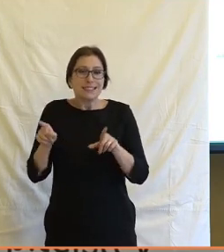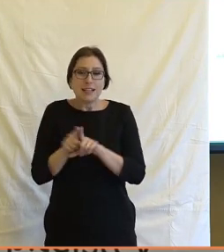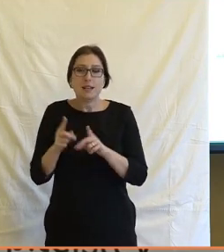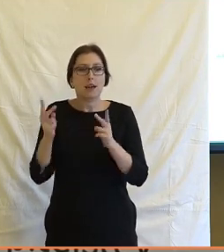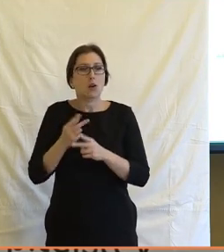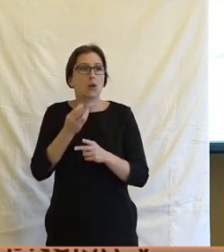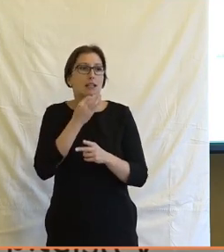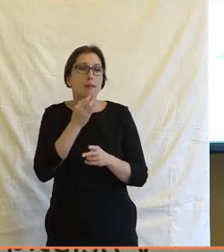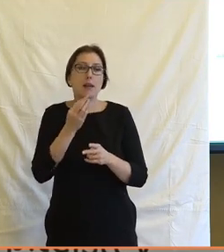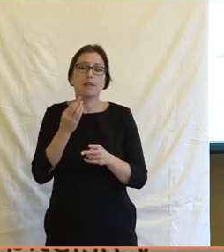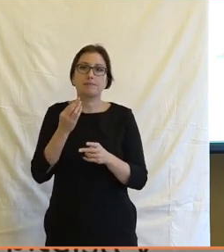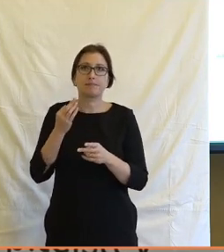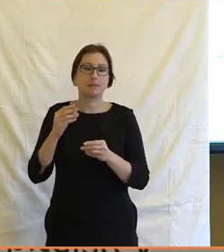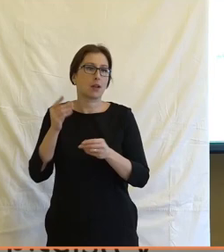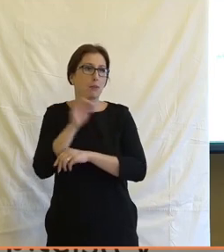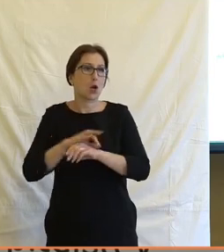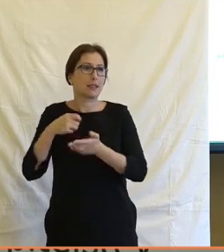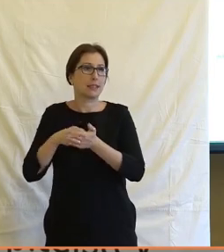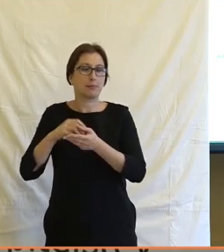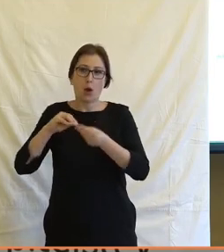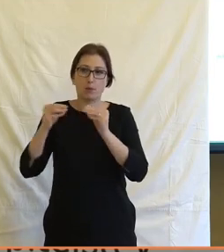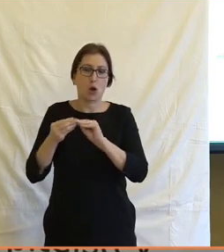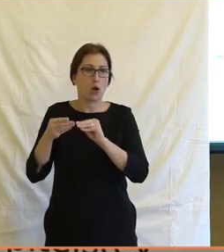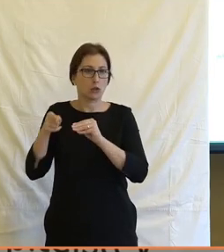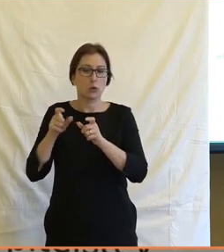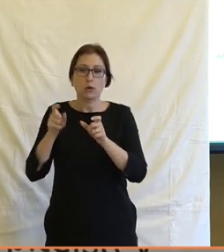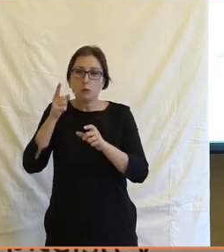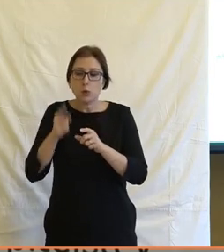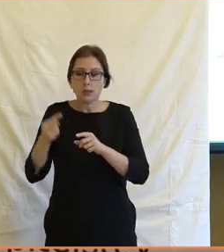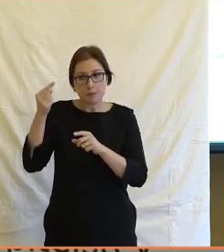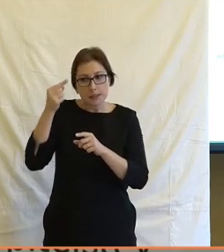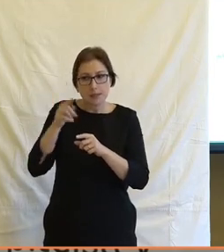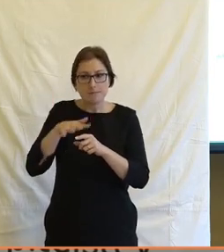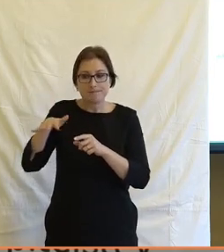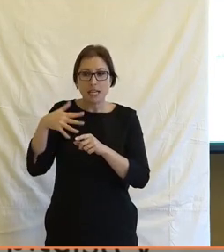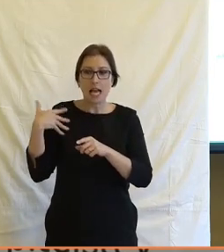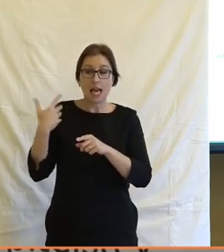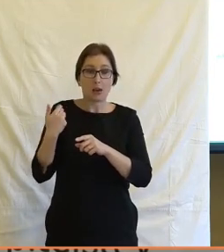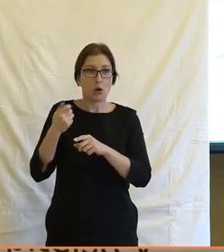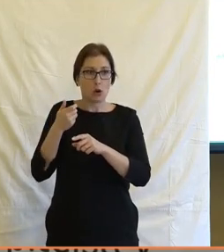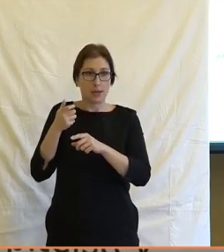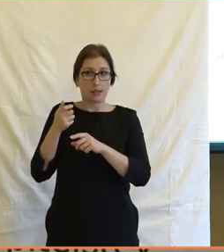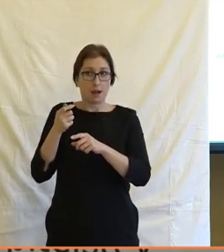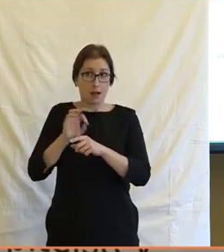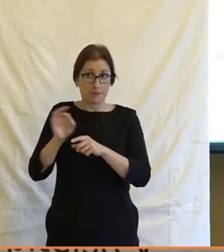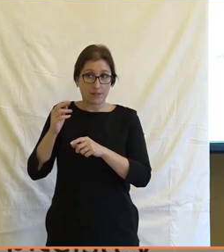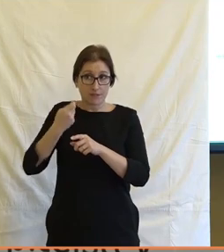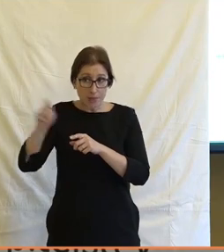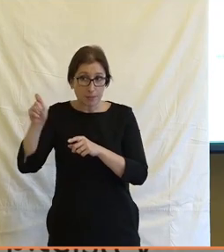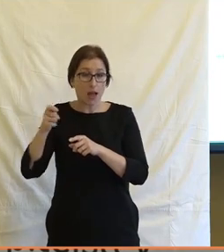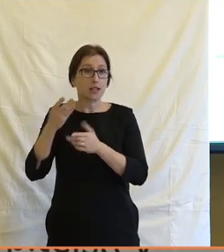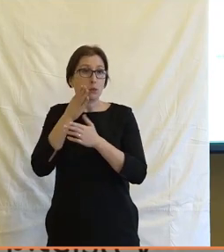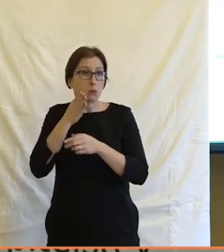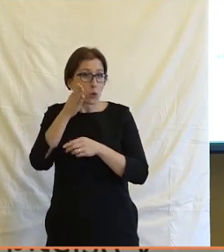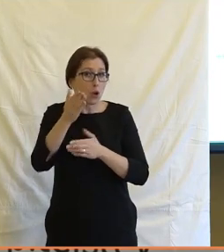by to byl, řeknu, nějaký biznisový projekt, protože potřebujete u něj vytvořit, řeknu, nějakou ekonomickou trvalou udržitelnost do budoucna. My